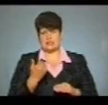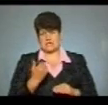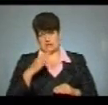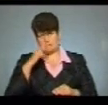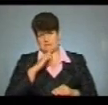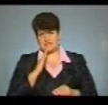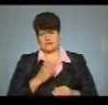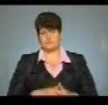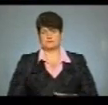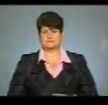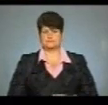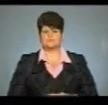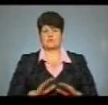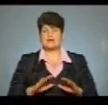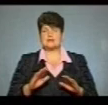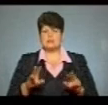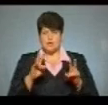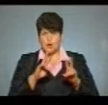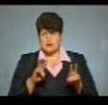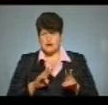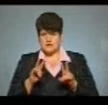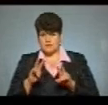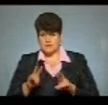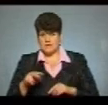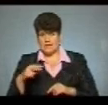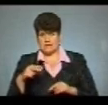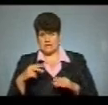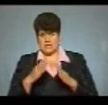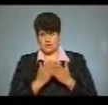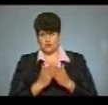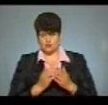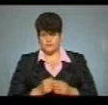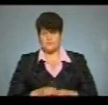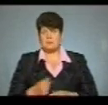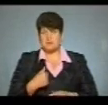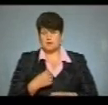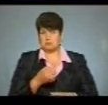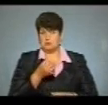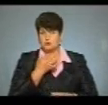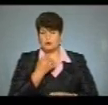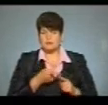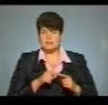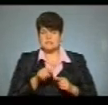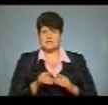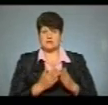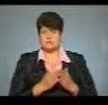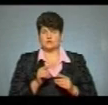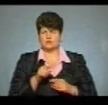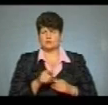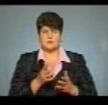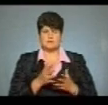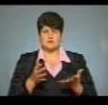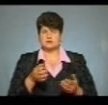батьків. Діти розглядають літературу. Мені подобається ця книжка. Тут мені